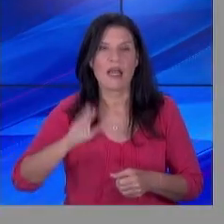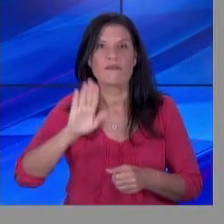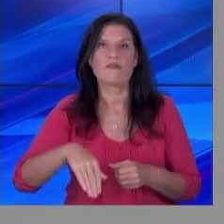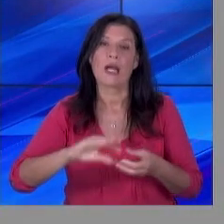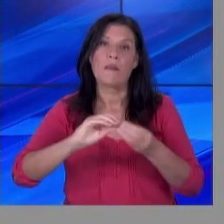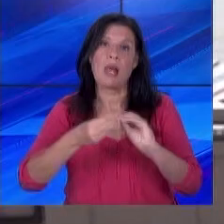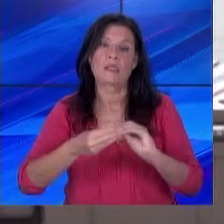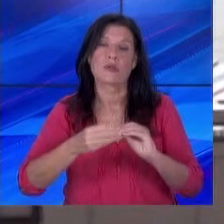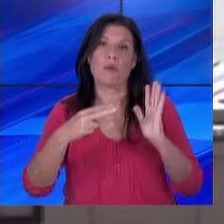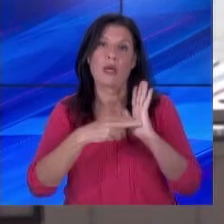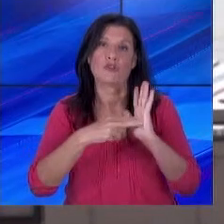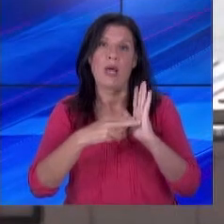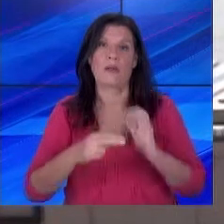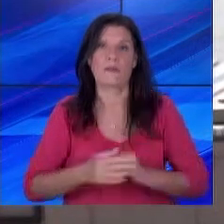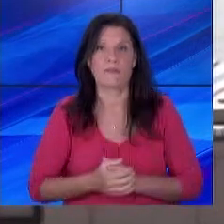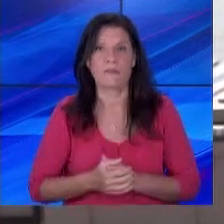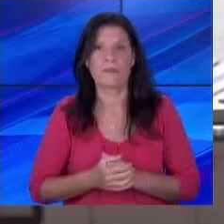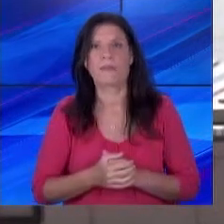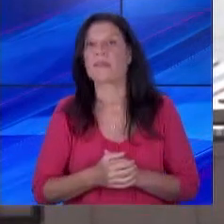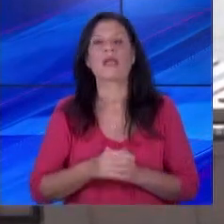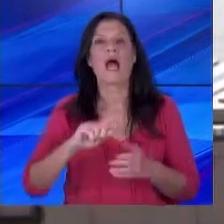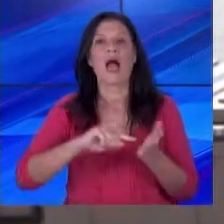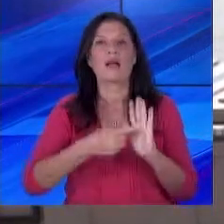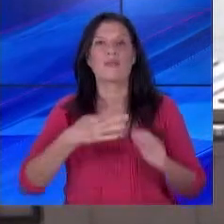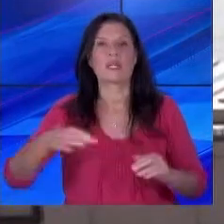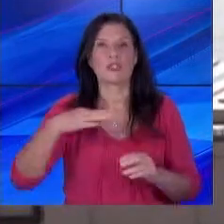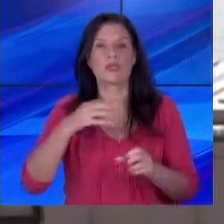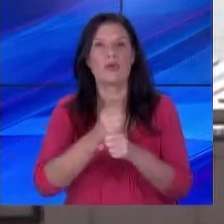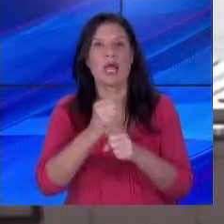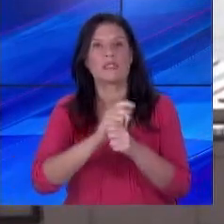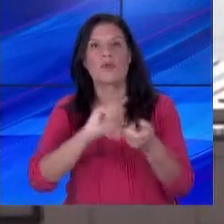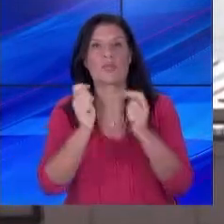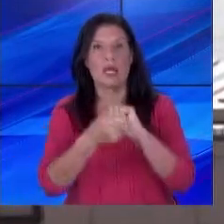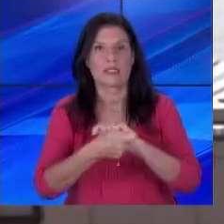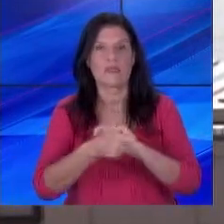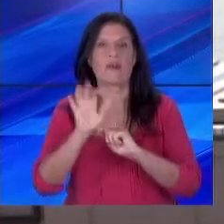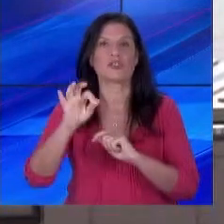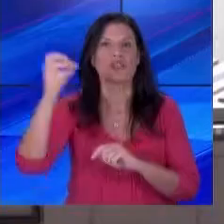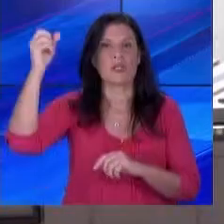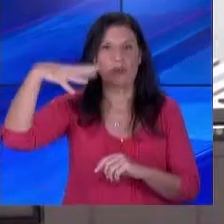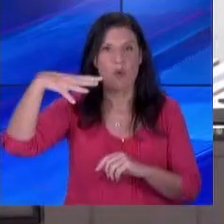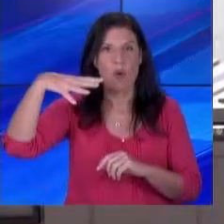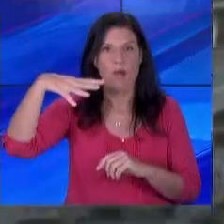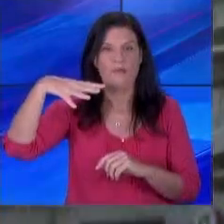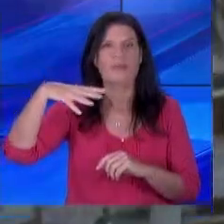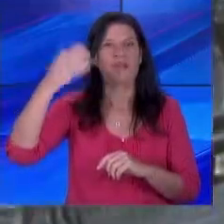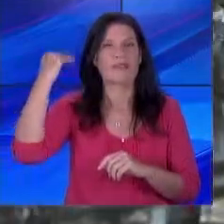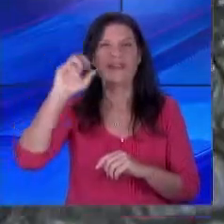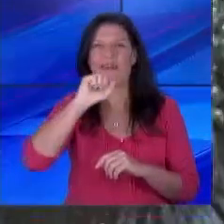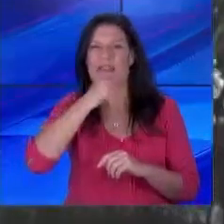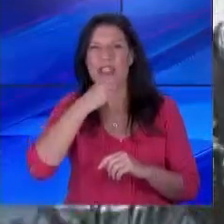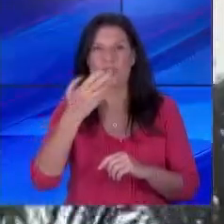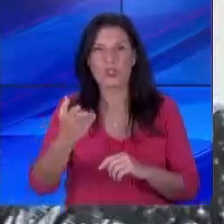בחשמל. הכוונה שלנו בפרויקט הזה לעשות הסבה להחלפת כל גופי התאורה, מגופי תאורה מיושנים לגופי